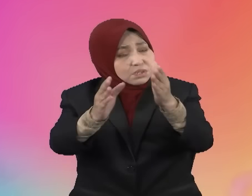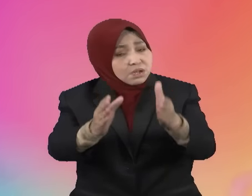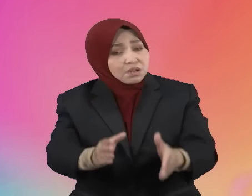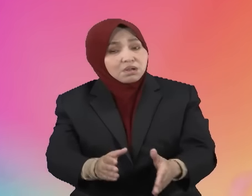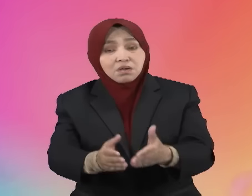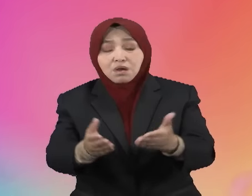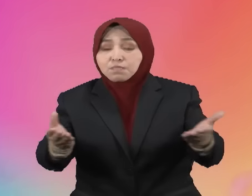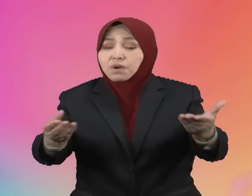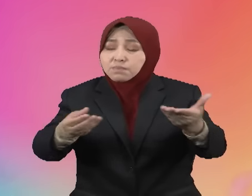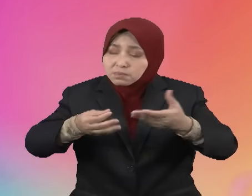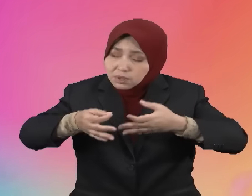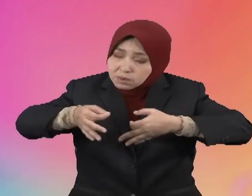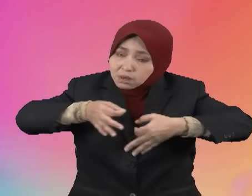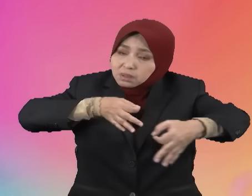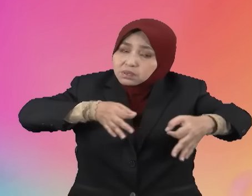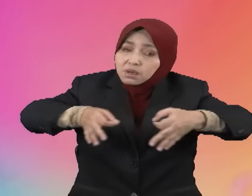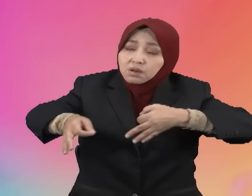شهداءكم